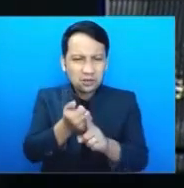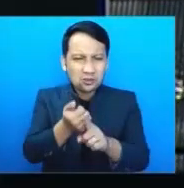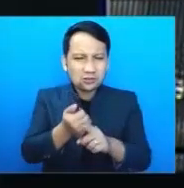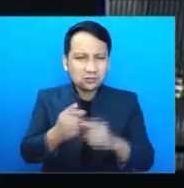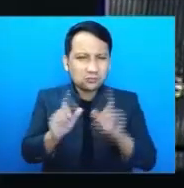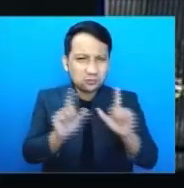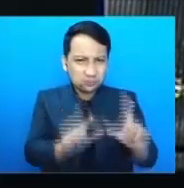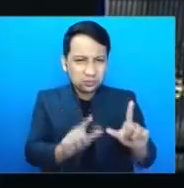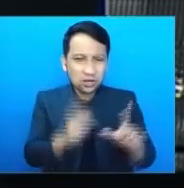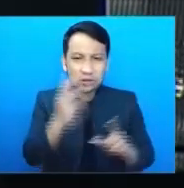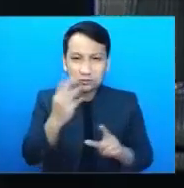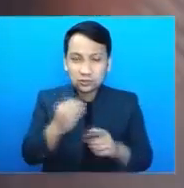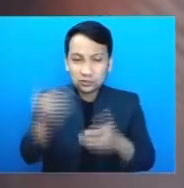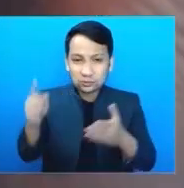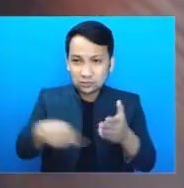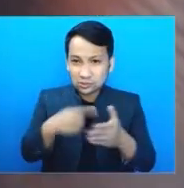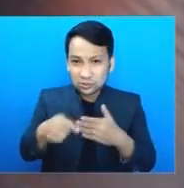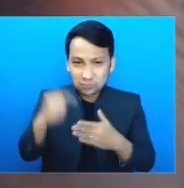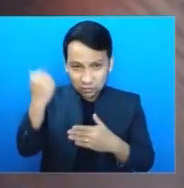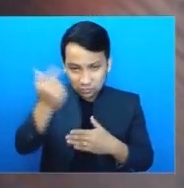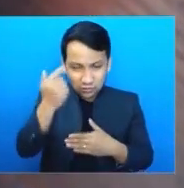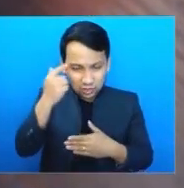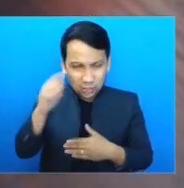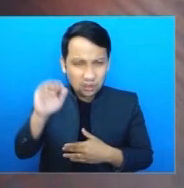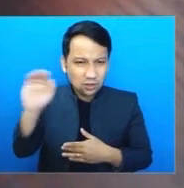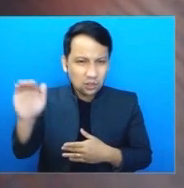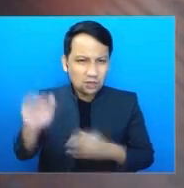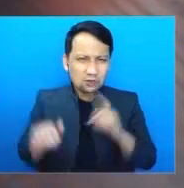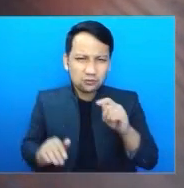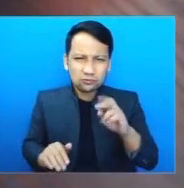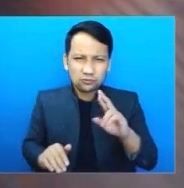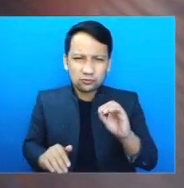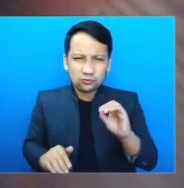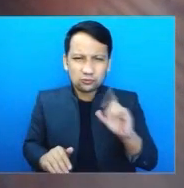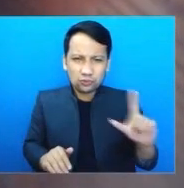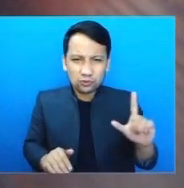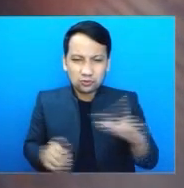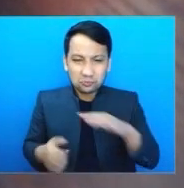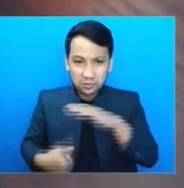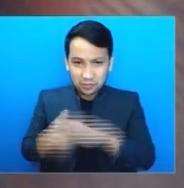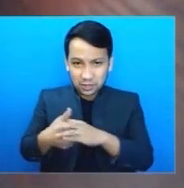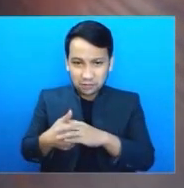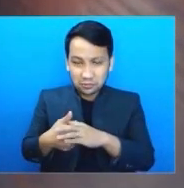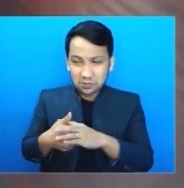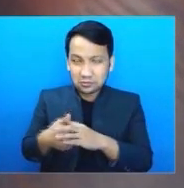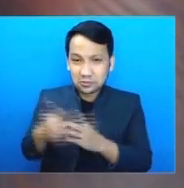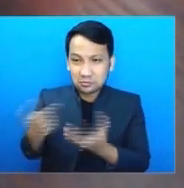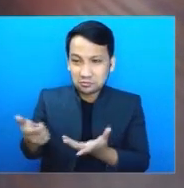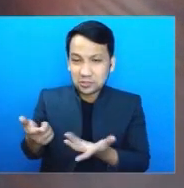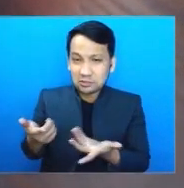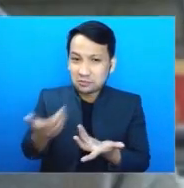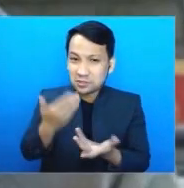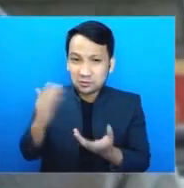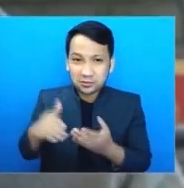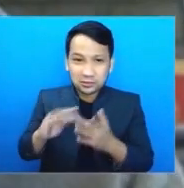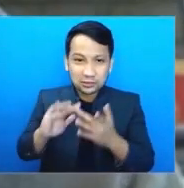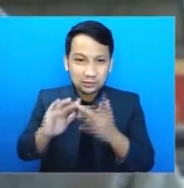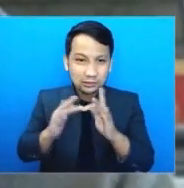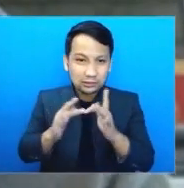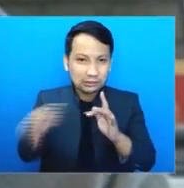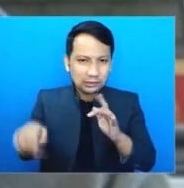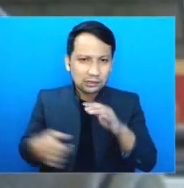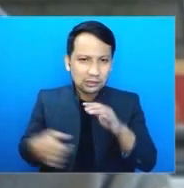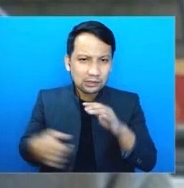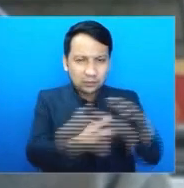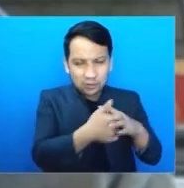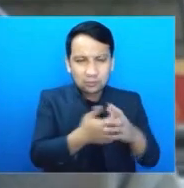mga kritiko ng gobyerno. Troll parang nuno sa punso, except nuno sa internet ito. You can already see